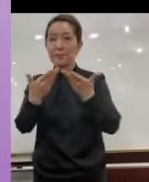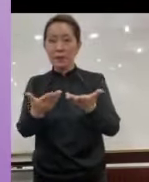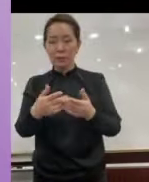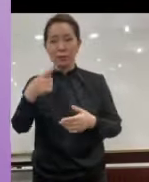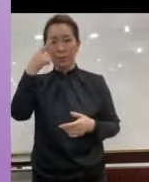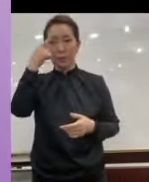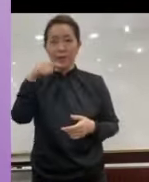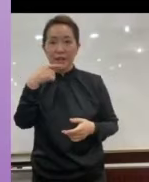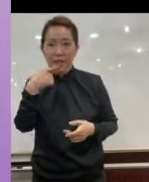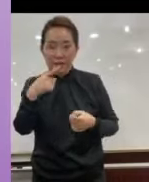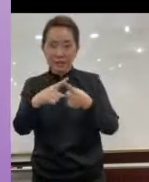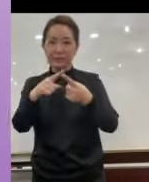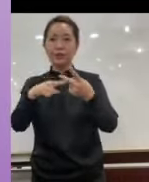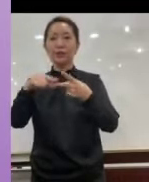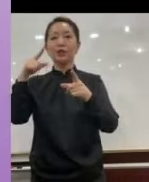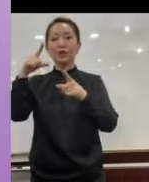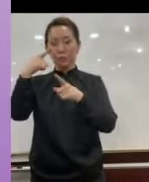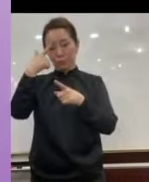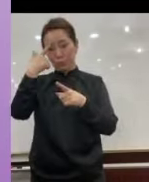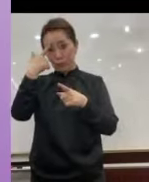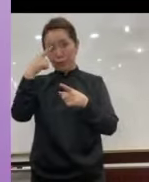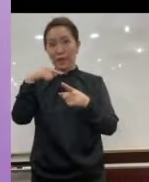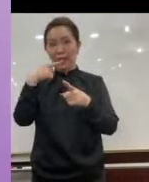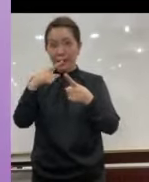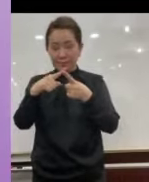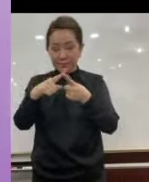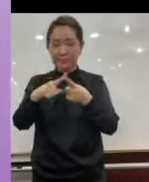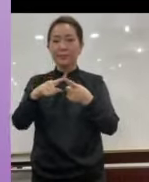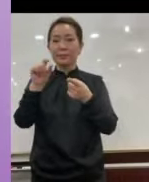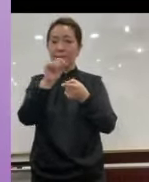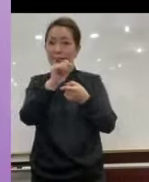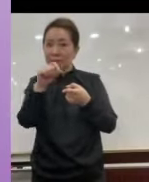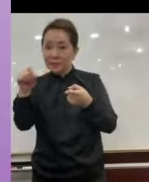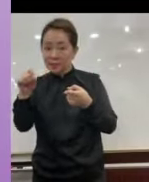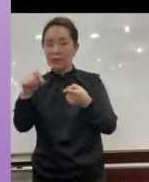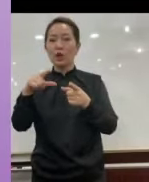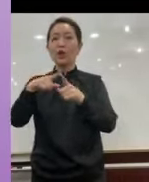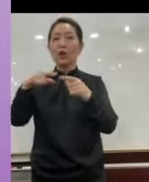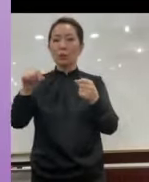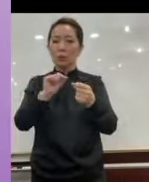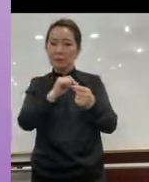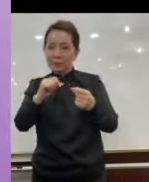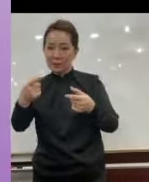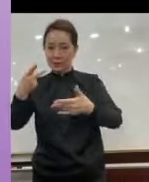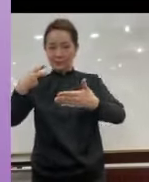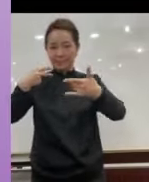Япон хэлний хадмал тайлбарыг бас давхар оруулж цацгаар төлөвлөж байна.